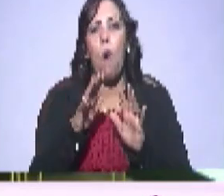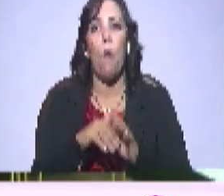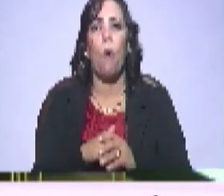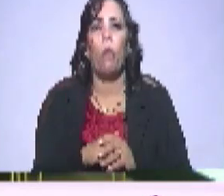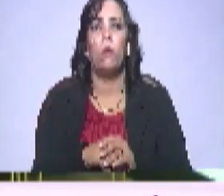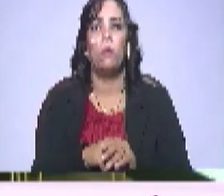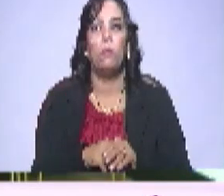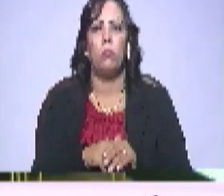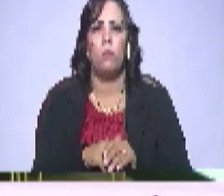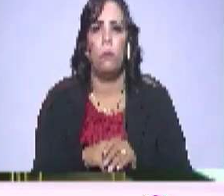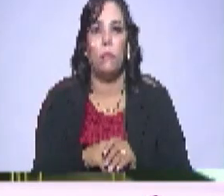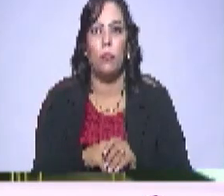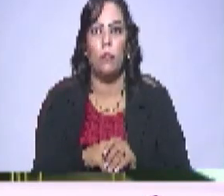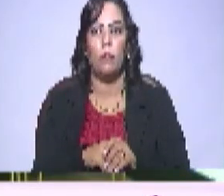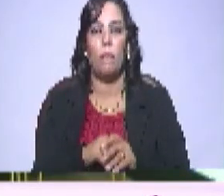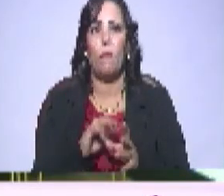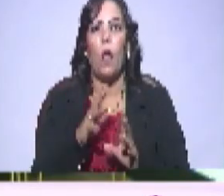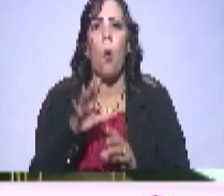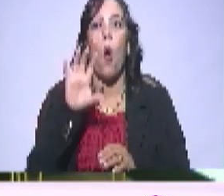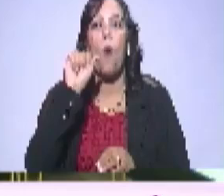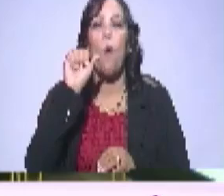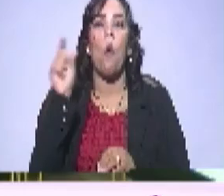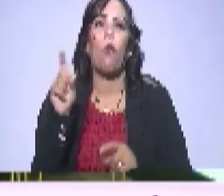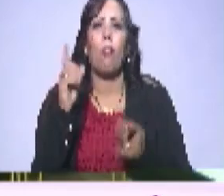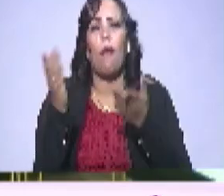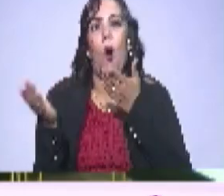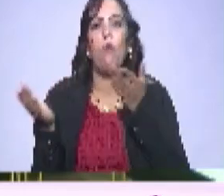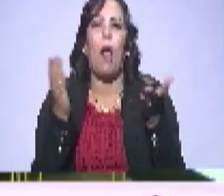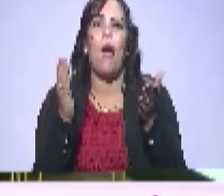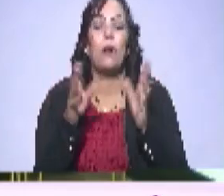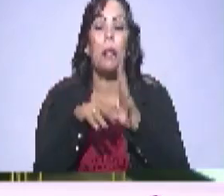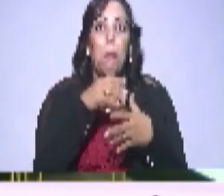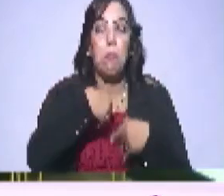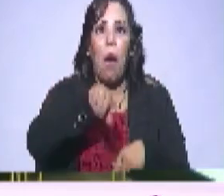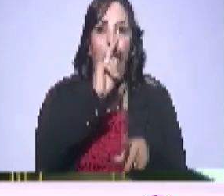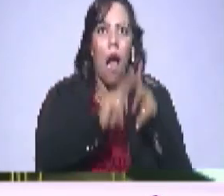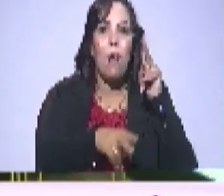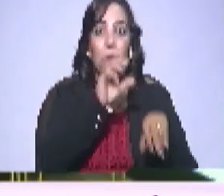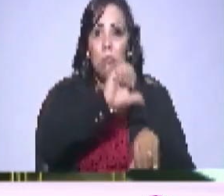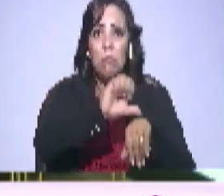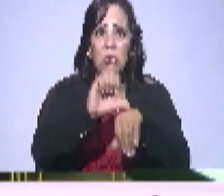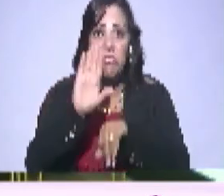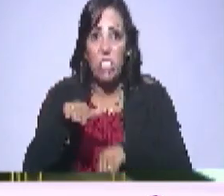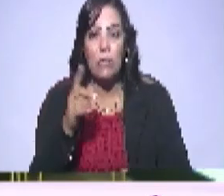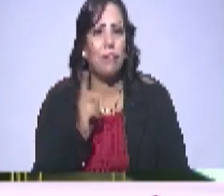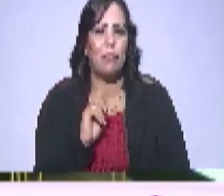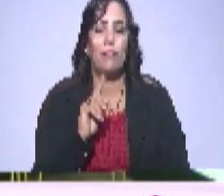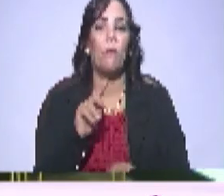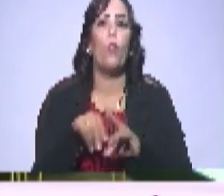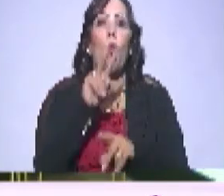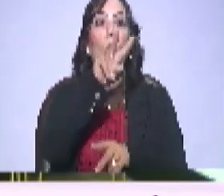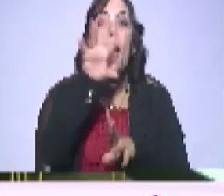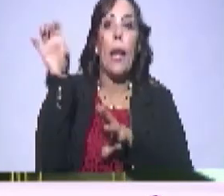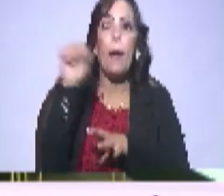الظاهر. ما هو على ما انا دي مش موجوده في اي مكان، خلي بالك. اه انا جايبها، في ظرف استثنائي